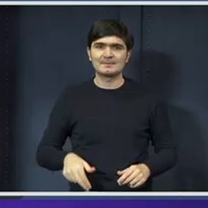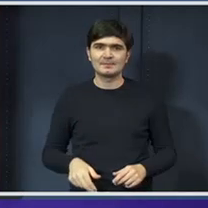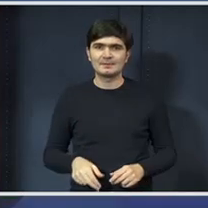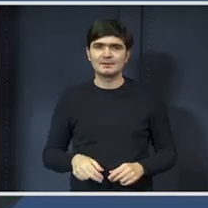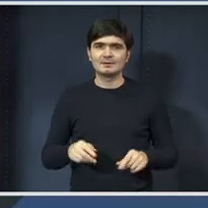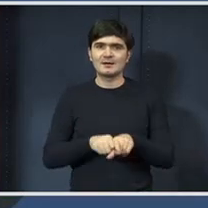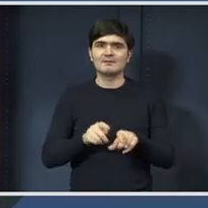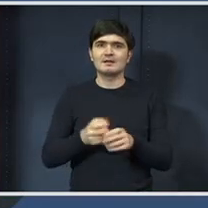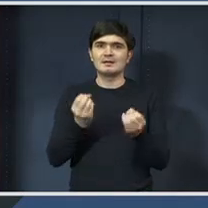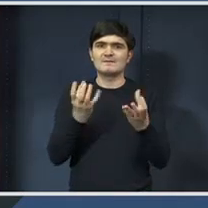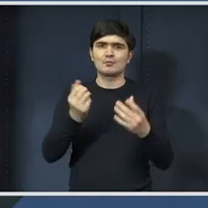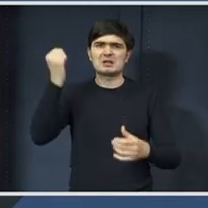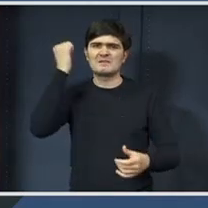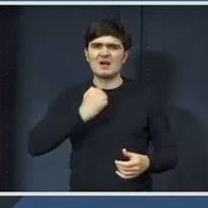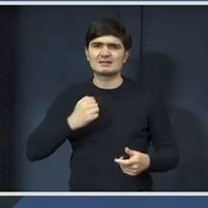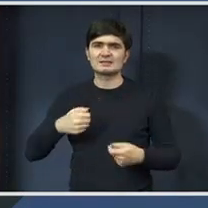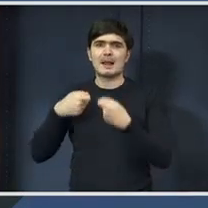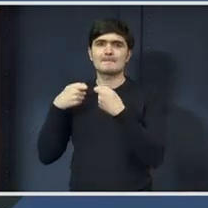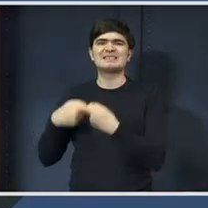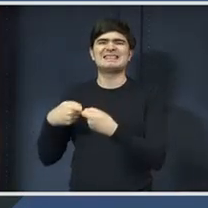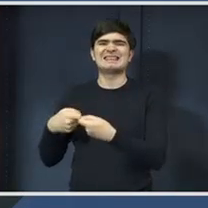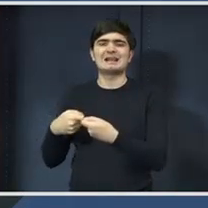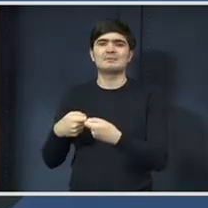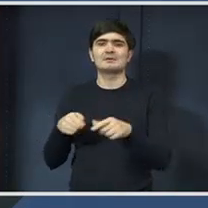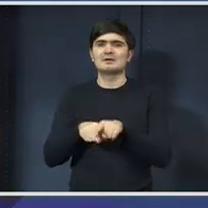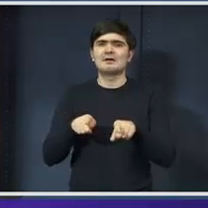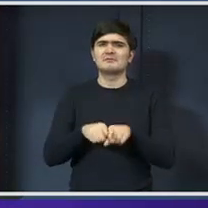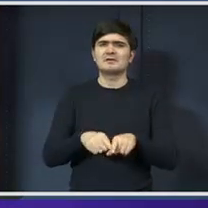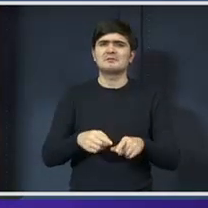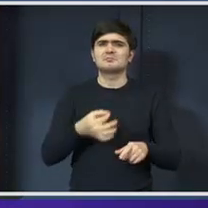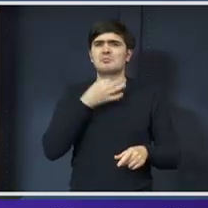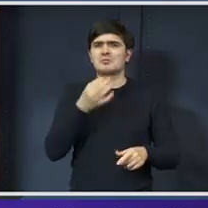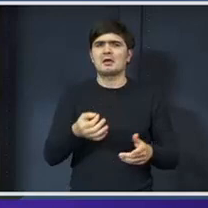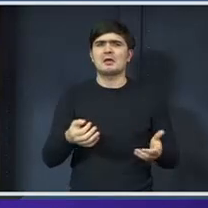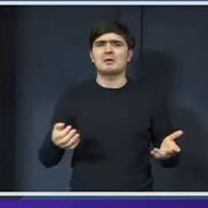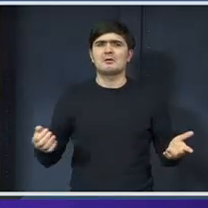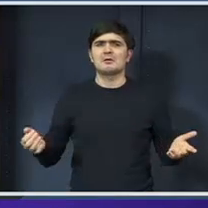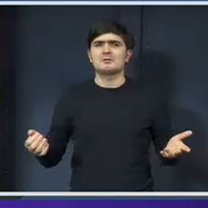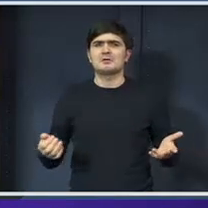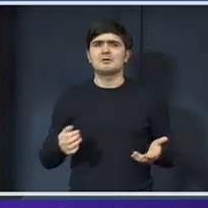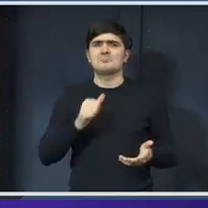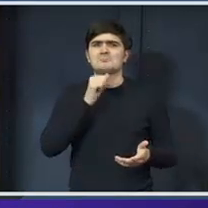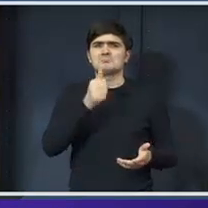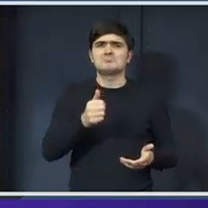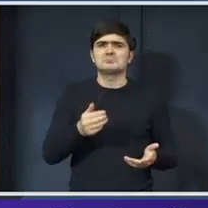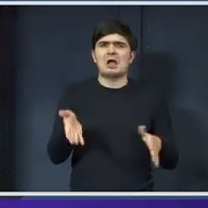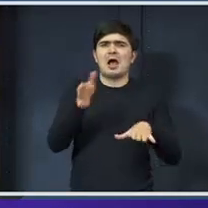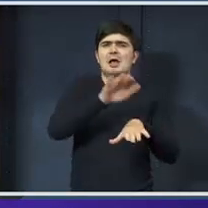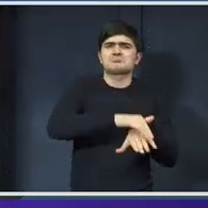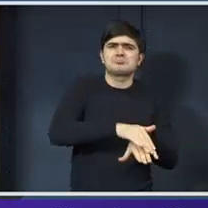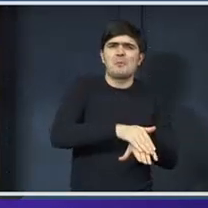Circulă un fake news de la sindicat, cum că s-a pus Batista pe țambal. Adică, vezi, Doamne, nimeni nu pățește